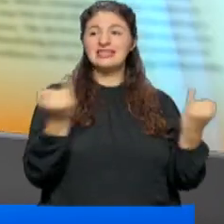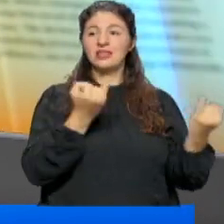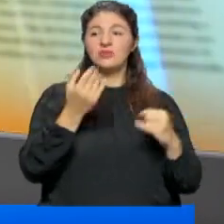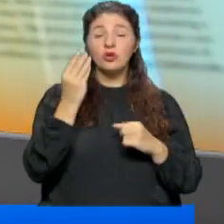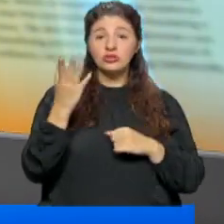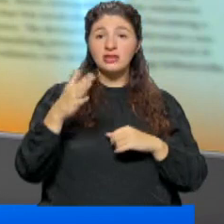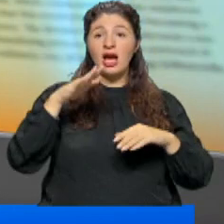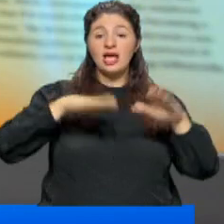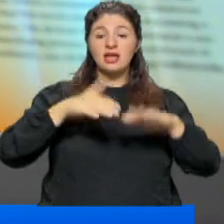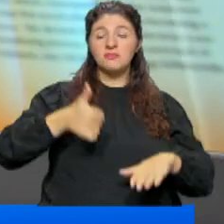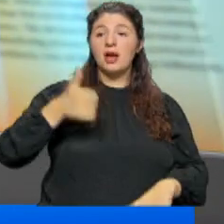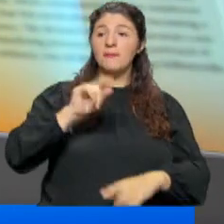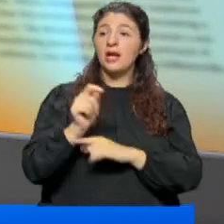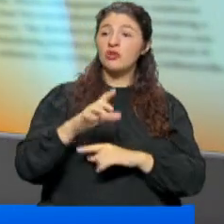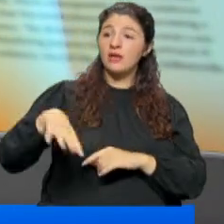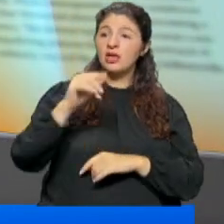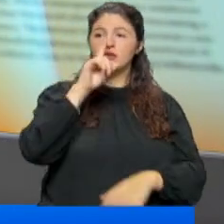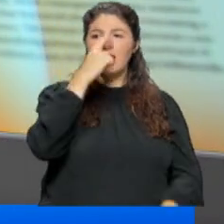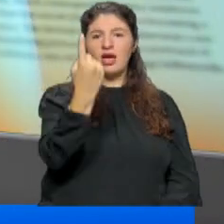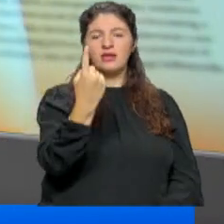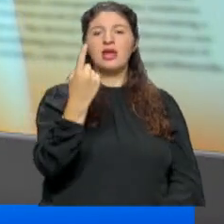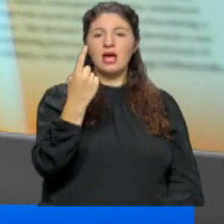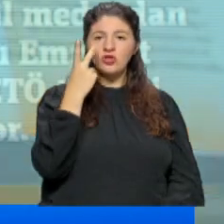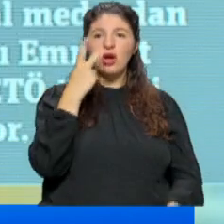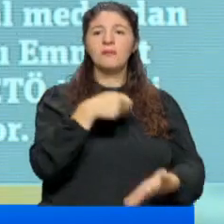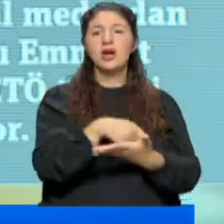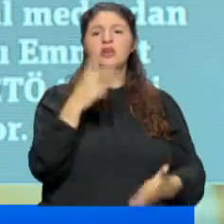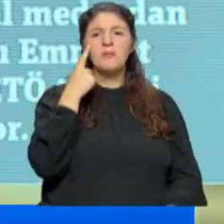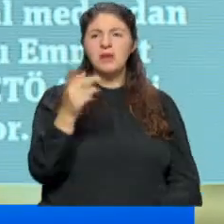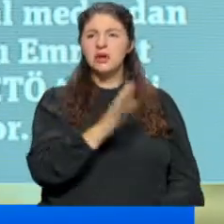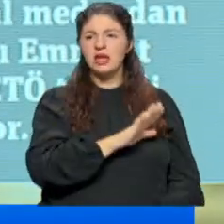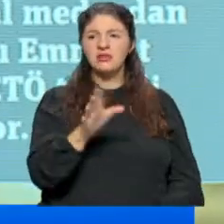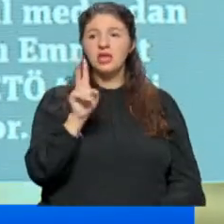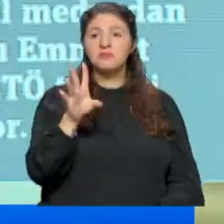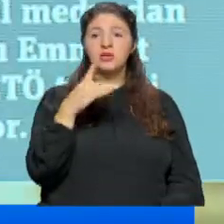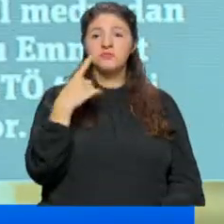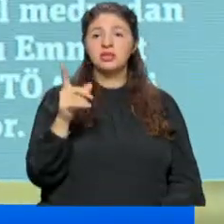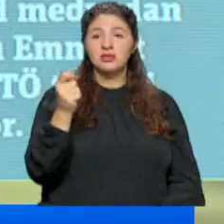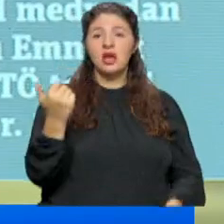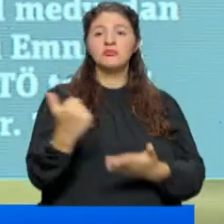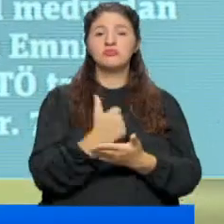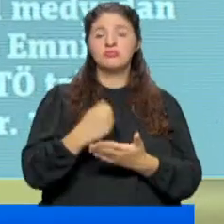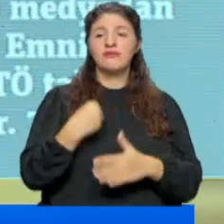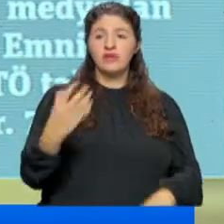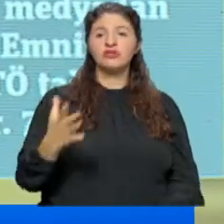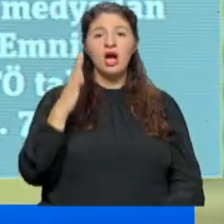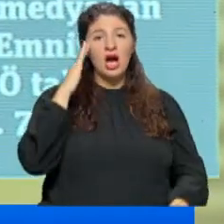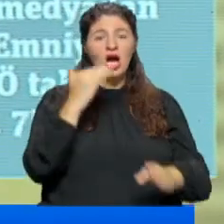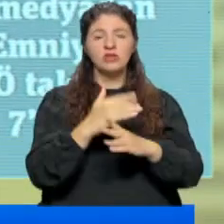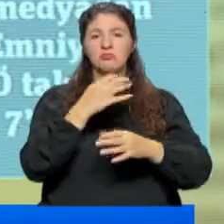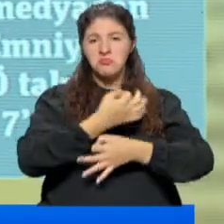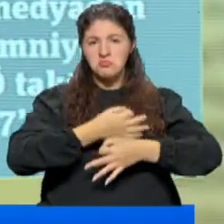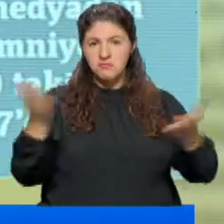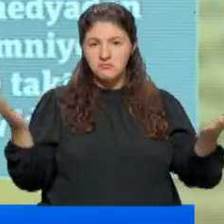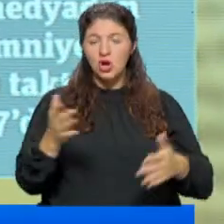tartışılırken Adalet Bakanlığı personeline tek seferde maaşlara bakılmaksızın 25 bin lira getiri sağlayacak anlaşmanın duyurusunu